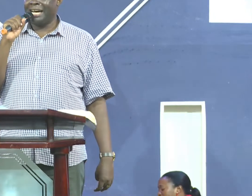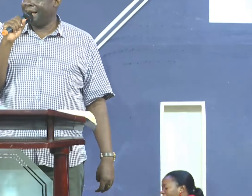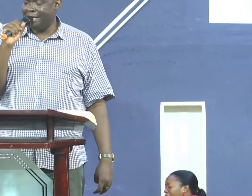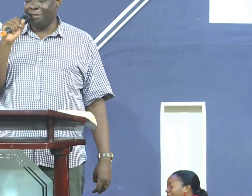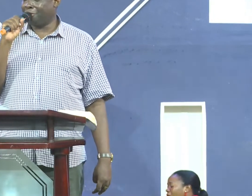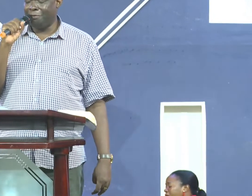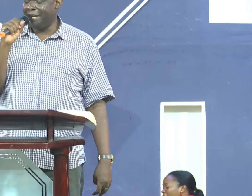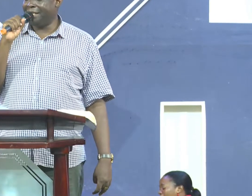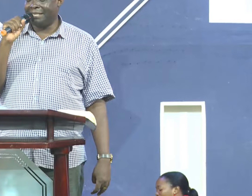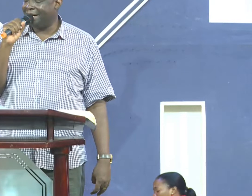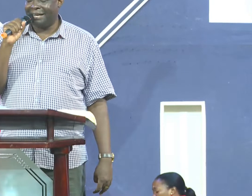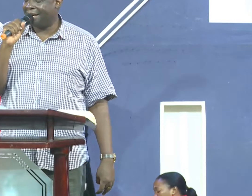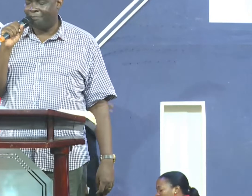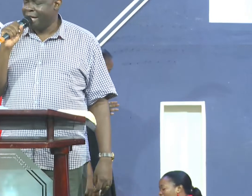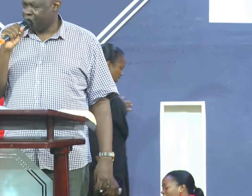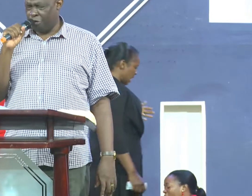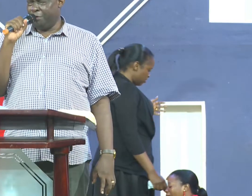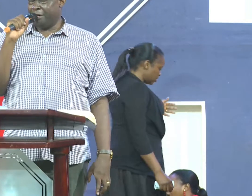ekiro kya leero tubiyita